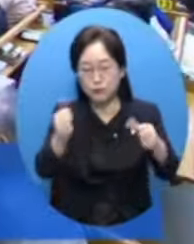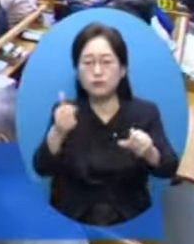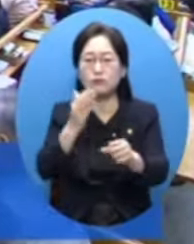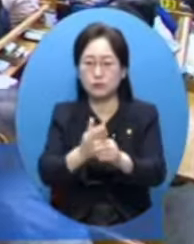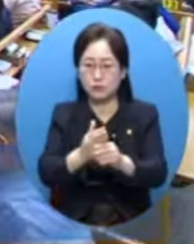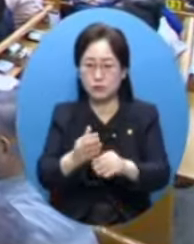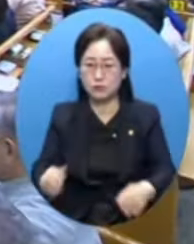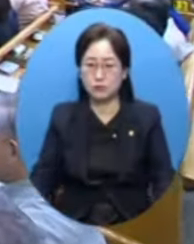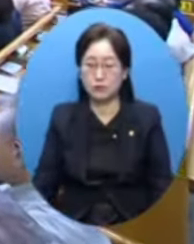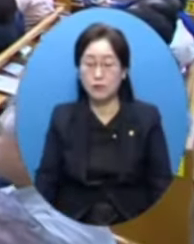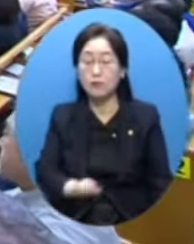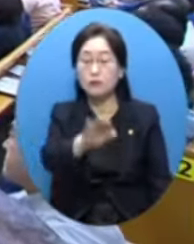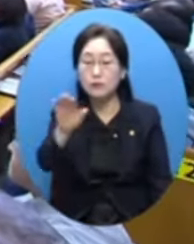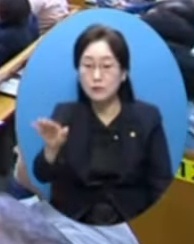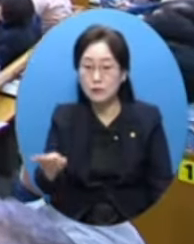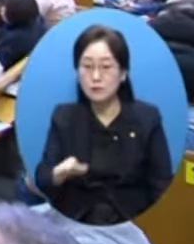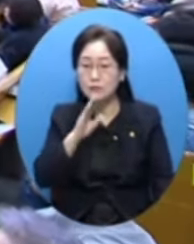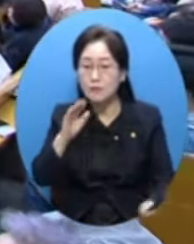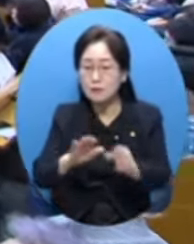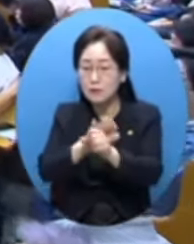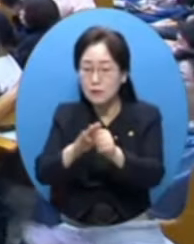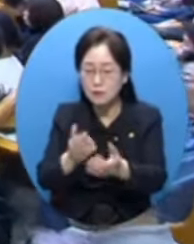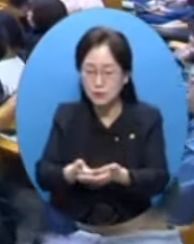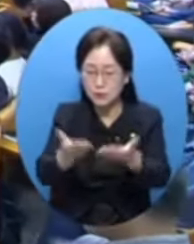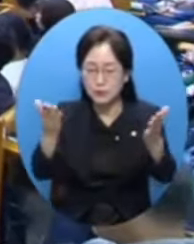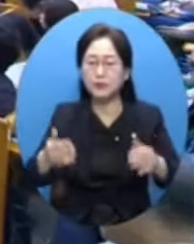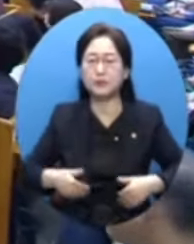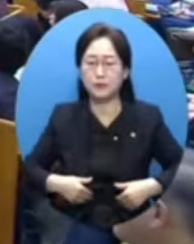그들에게 사랑을 베풀어야 합니다.